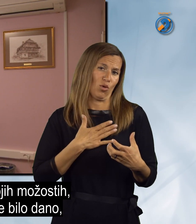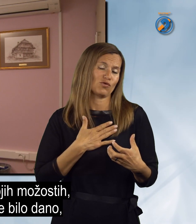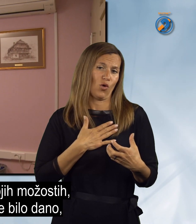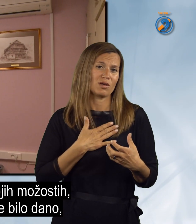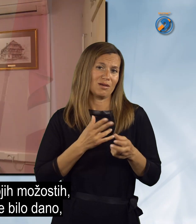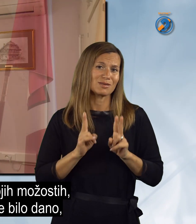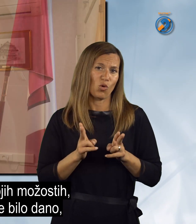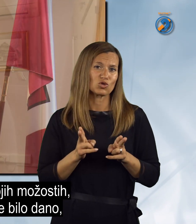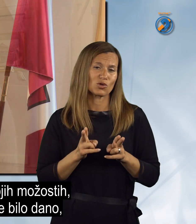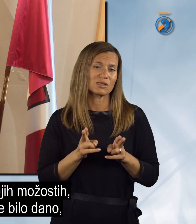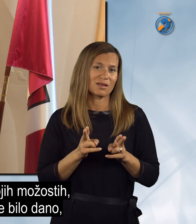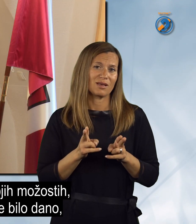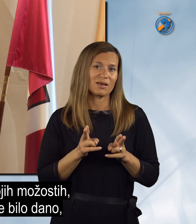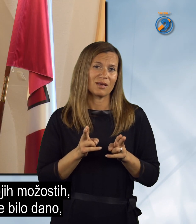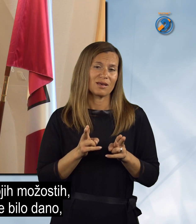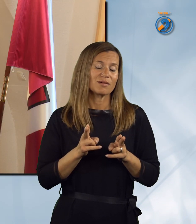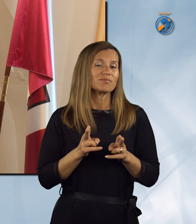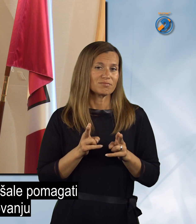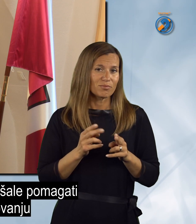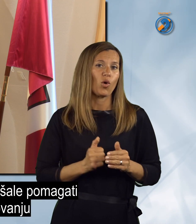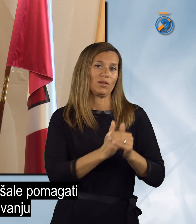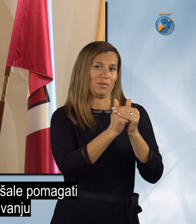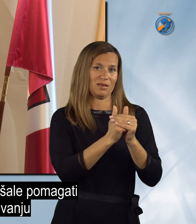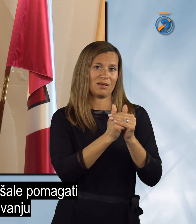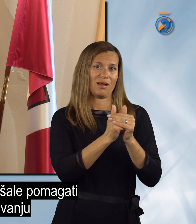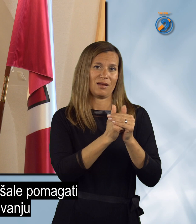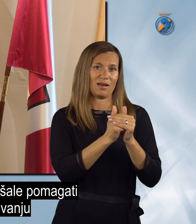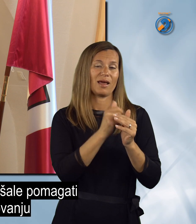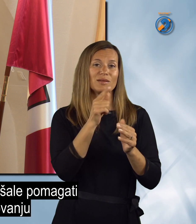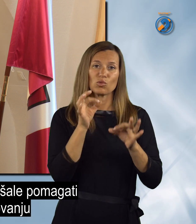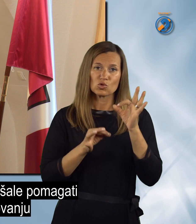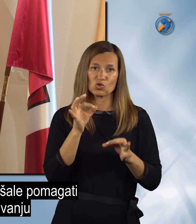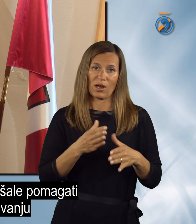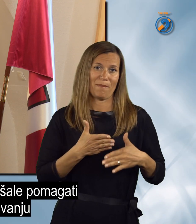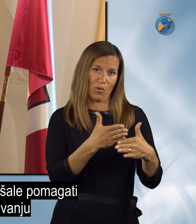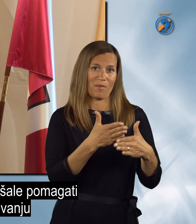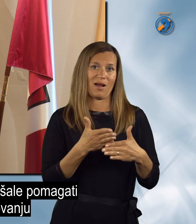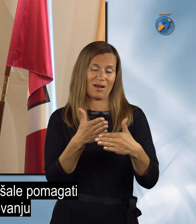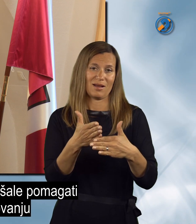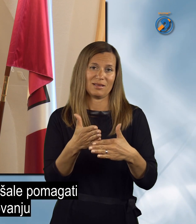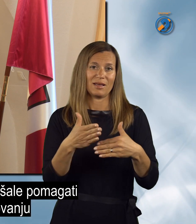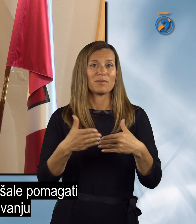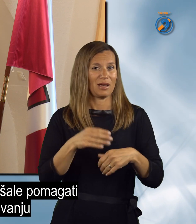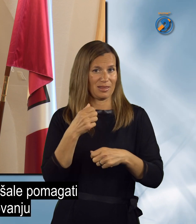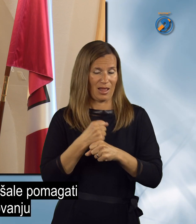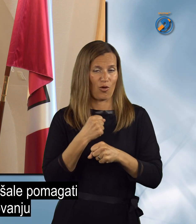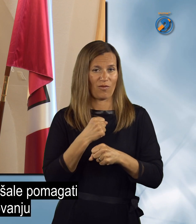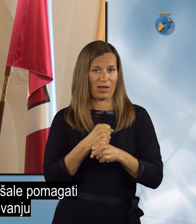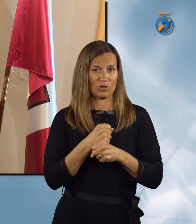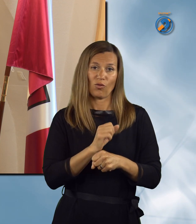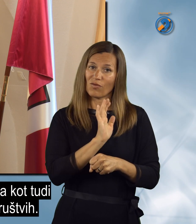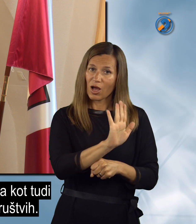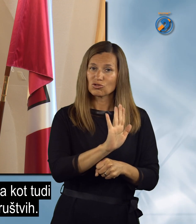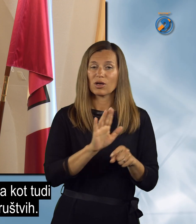možnostih kolikor nam je bilo dano, podpirale in skušale pomagati pri